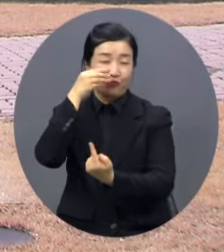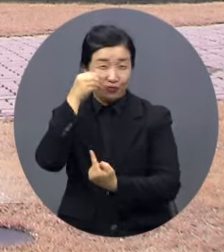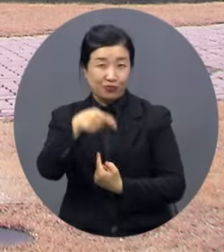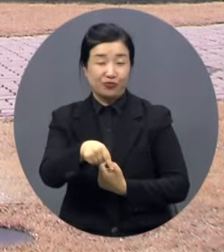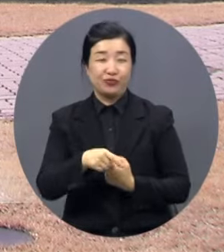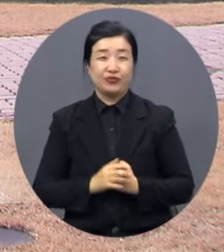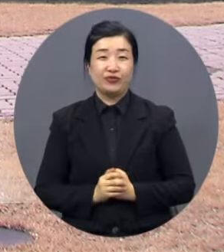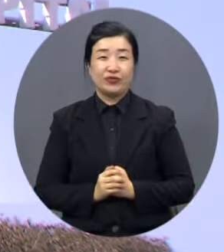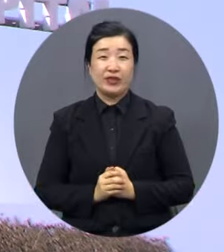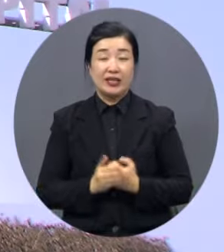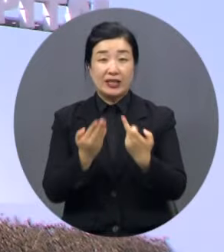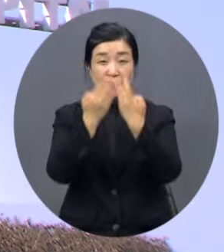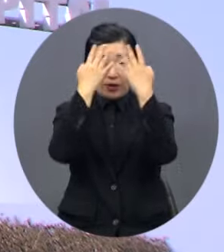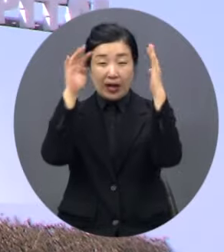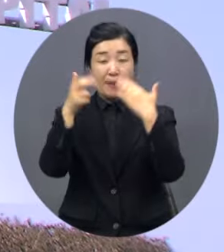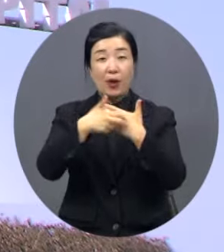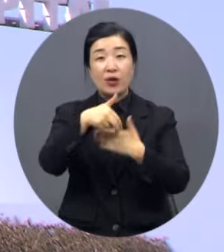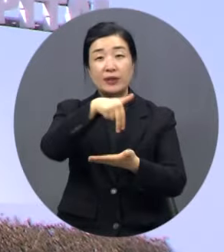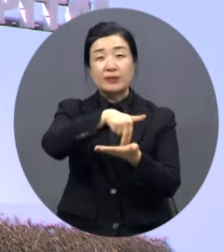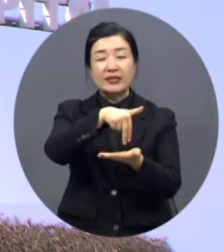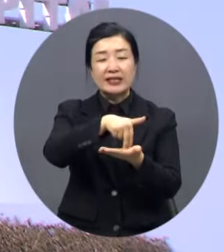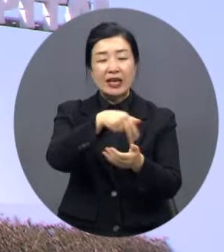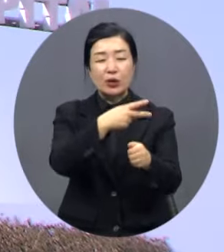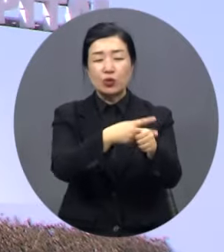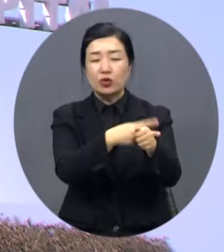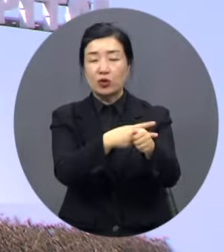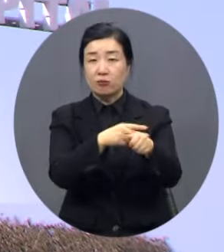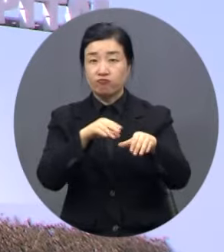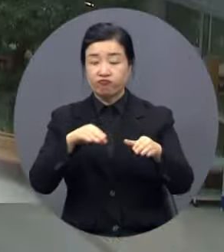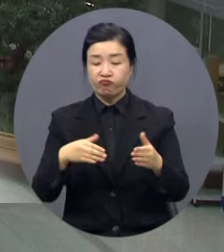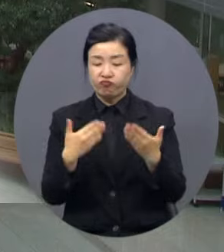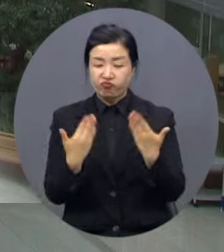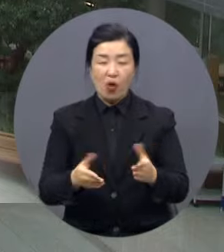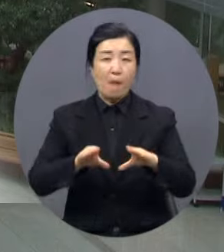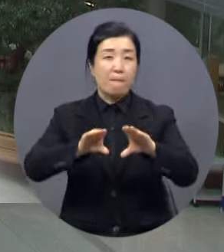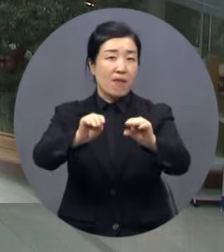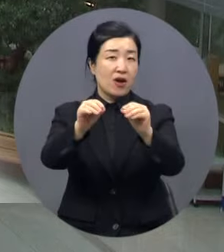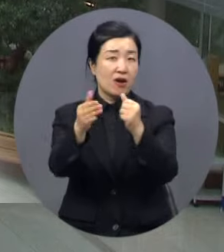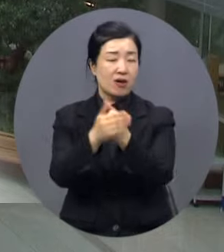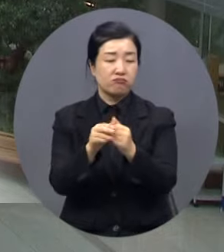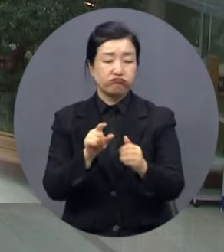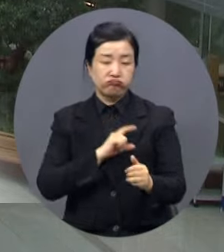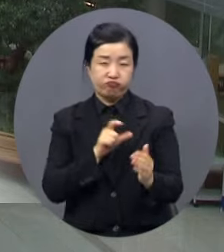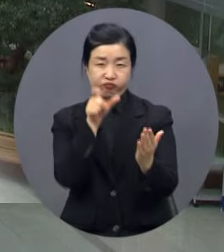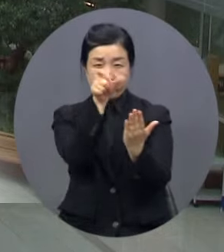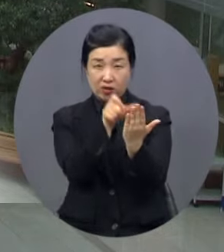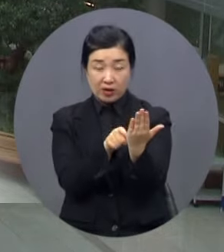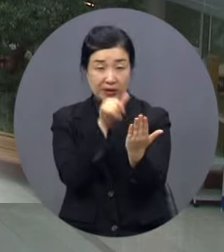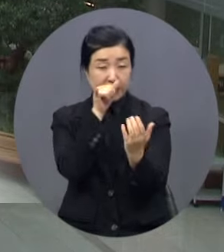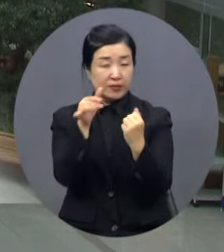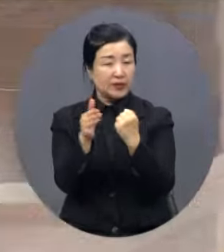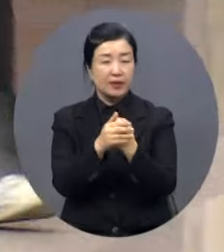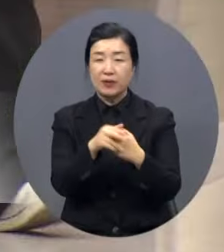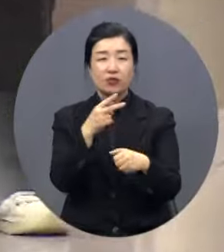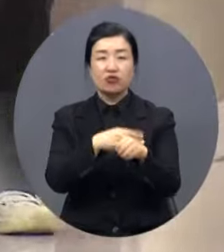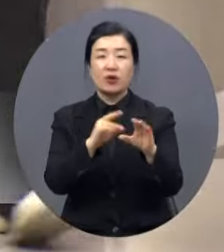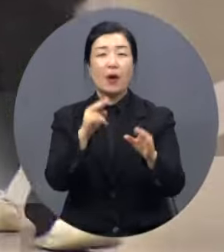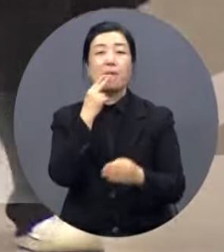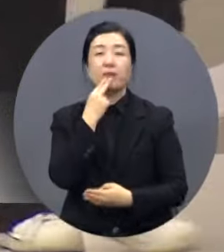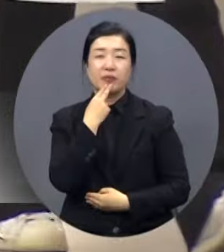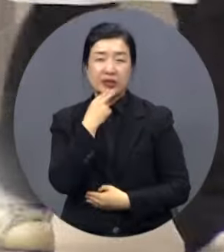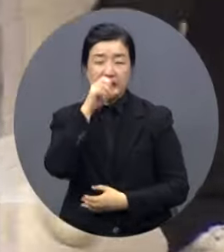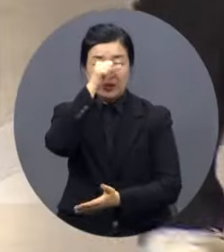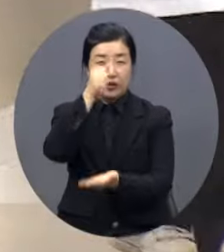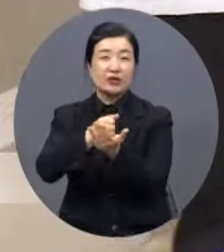있습니다 제주대 병원측은 교수들이 휴진 동참에 이름은 올렸지만 휴진에 들어간 교수는 없어 진료에는